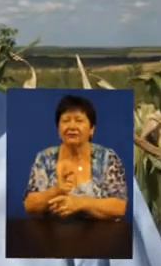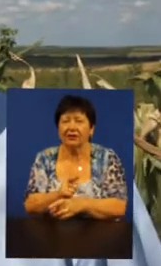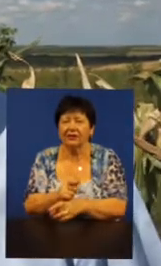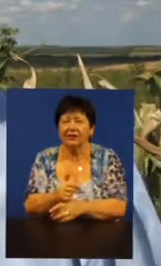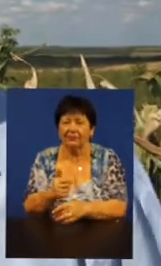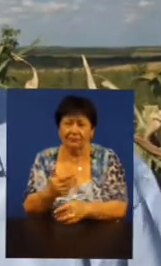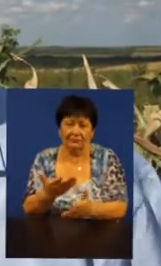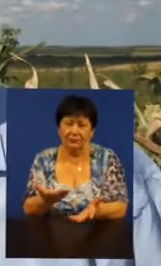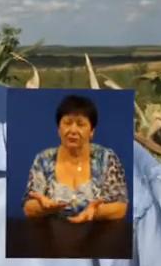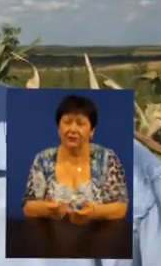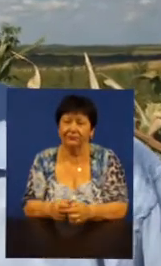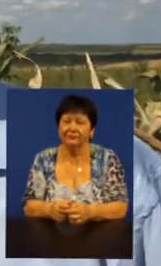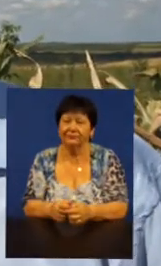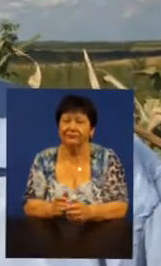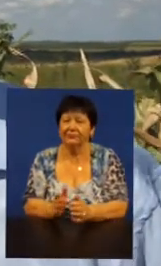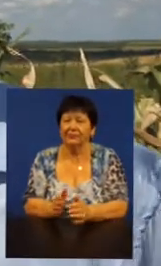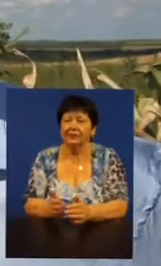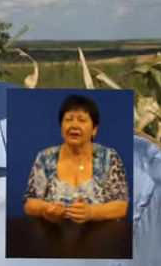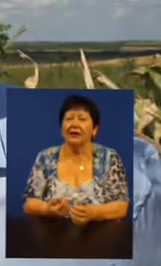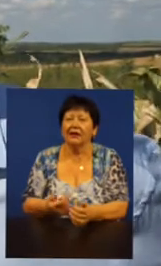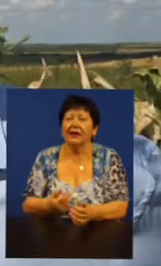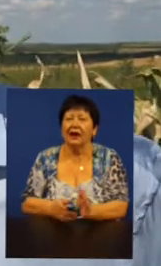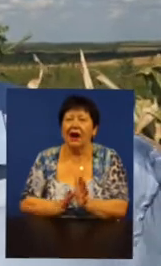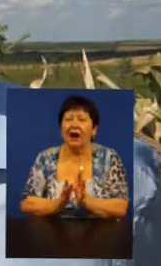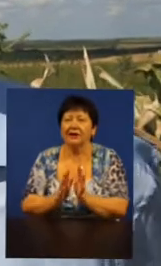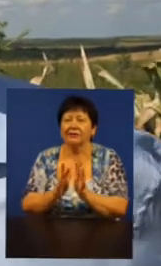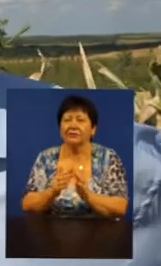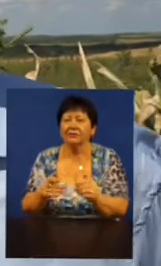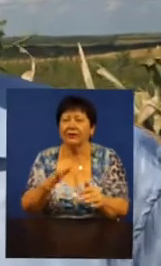bună. Plantele au crescut până la moment